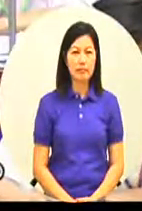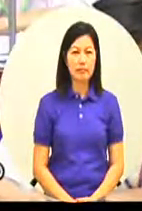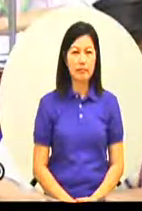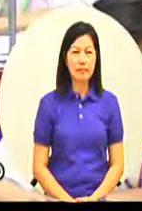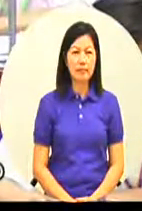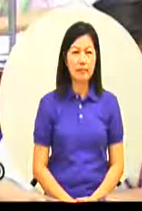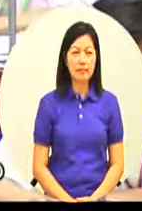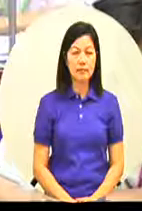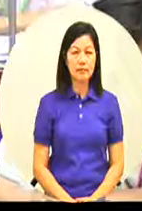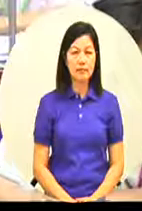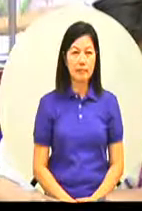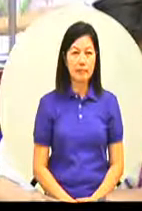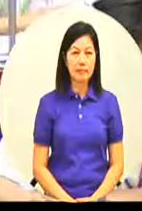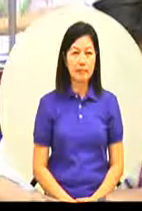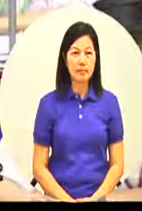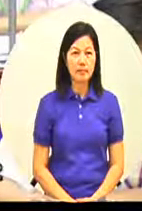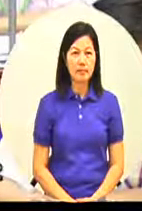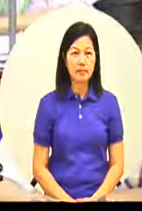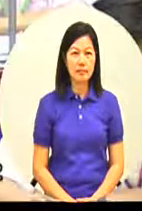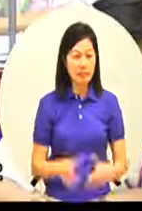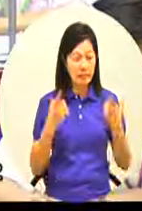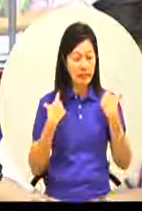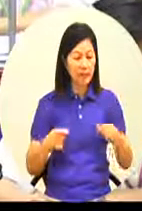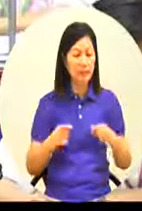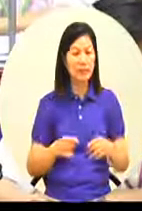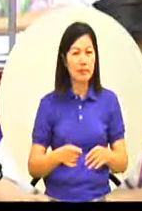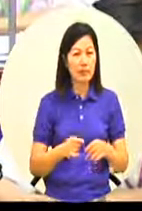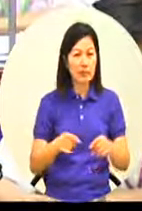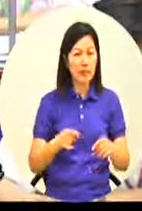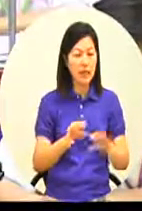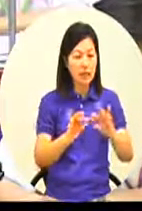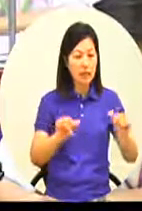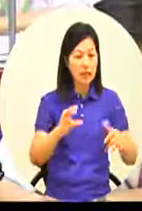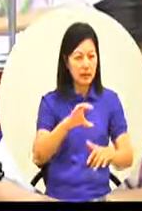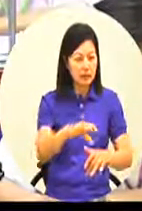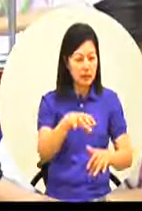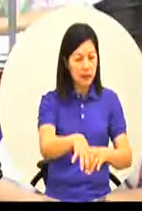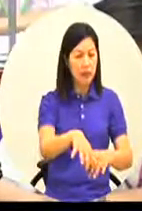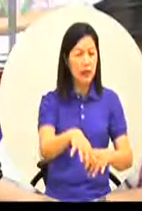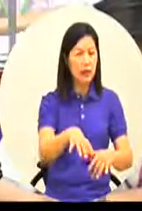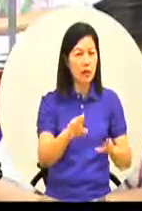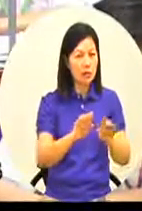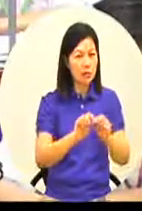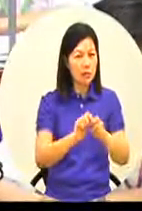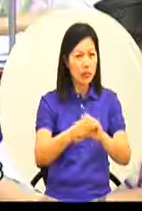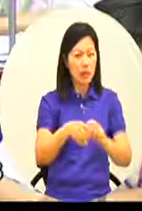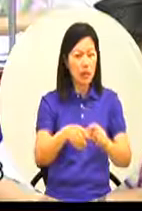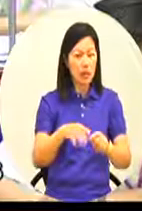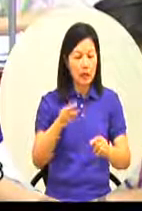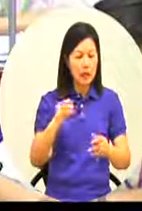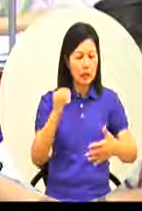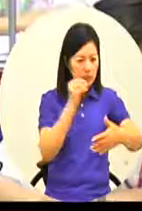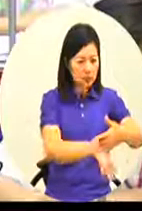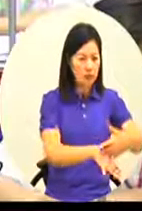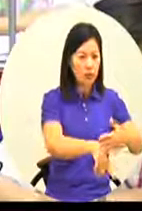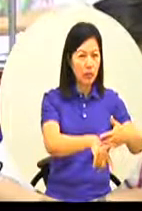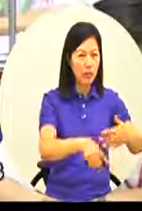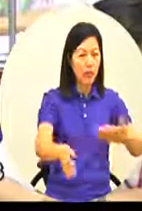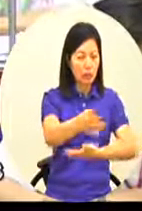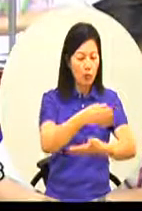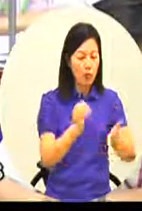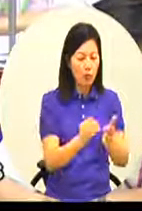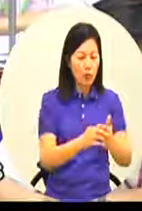伊这基本上地价税是地方税无毋对，但是伊收入是归国迄个市库内底，由市库里面